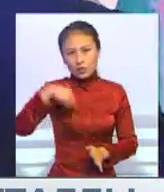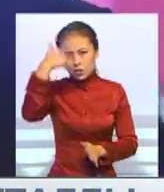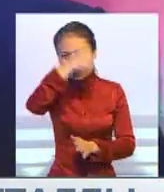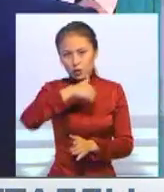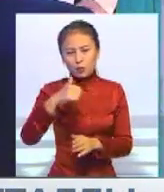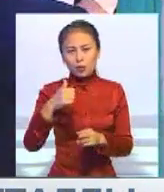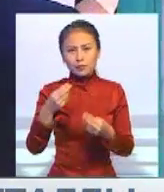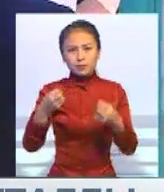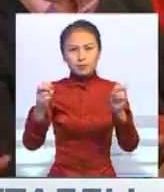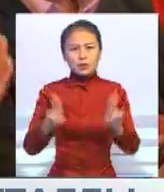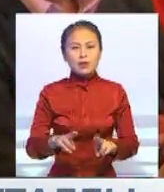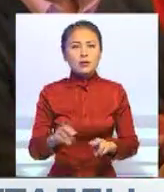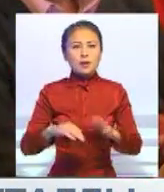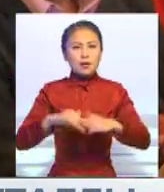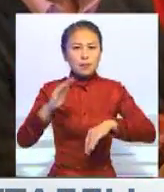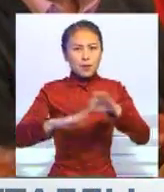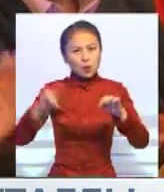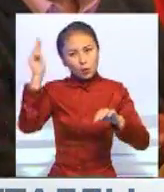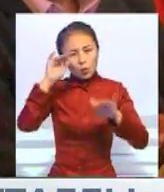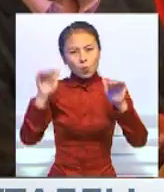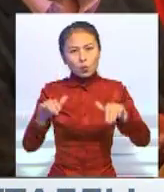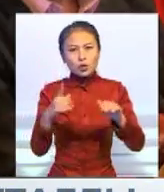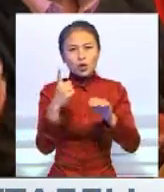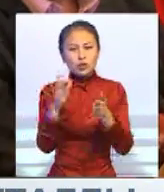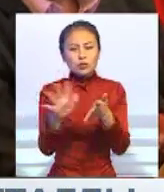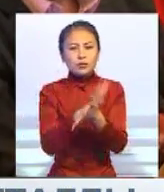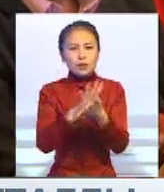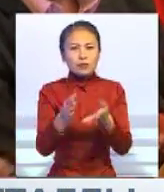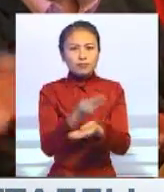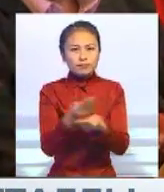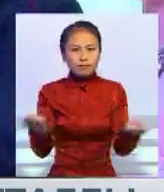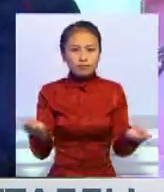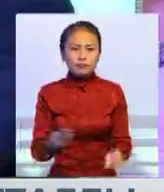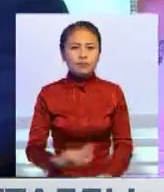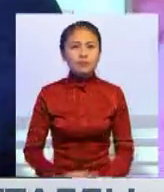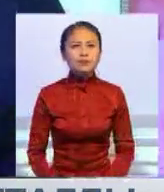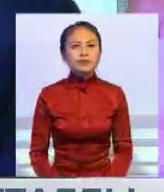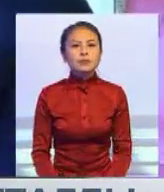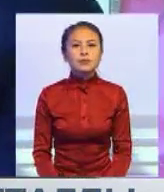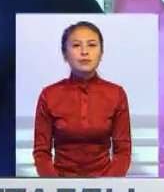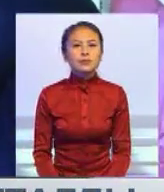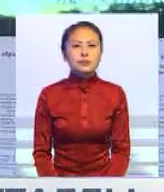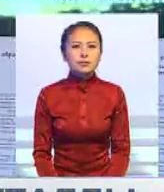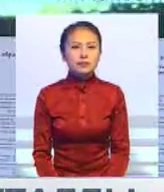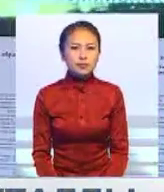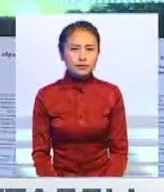бастап облыстық бюджеттен жыл сайын педагогикалық мамандықтарға 100 грант бөлініп отырады.